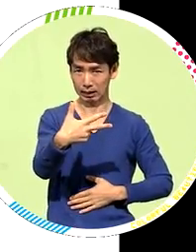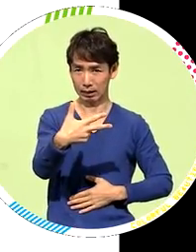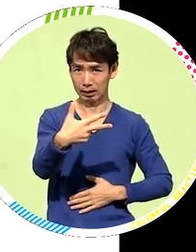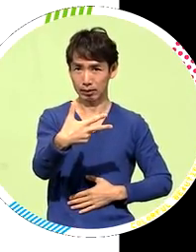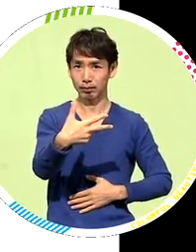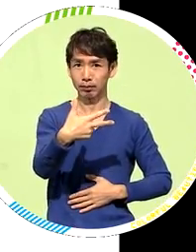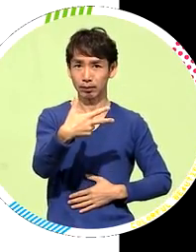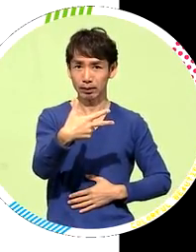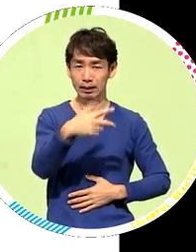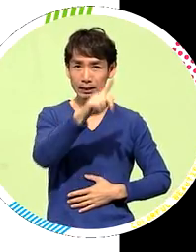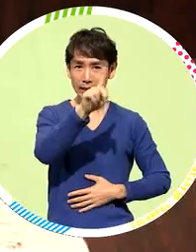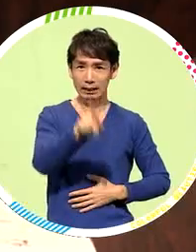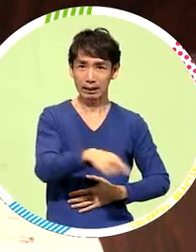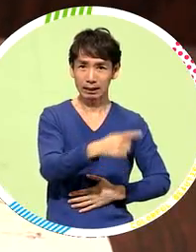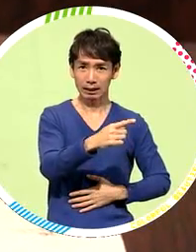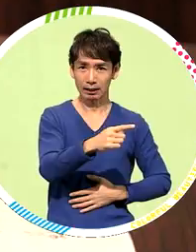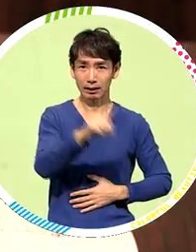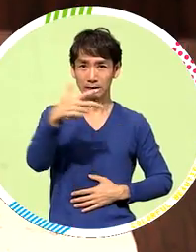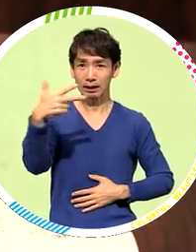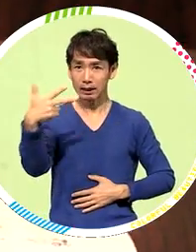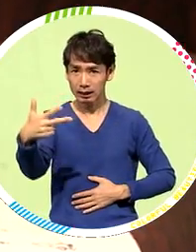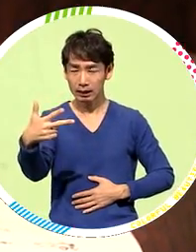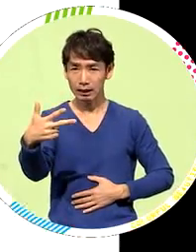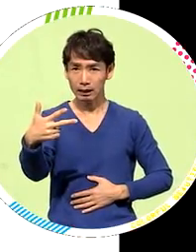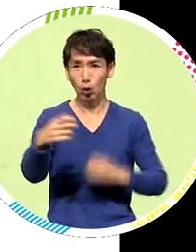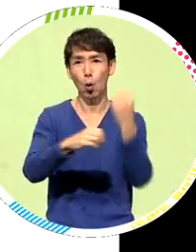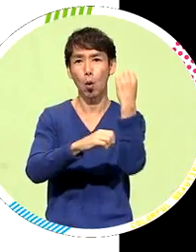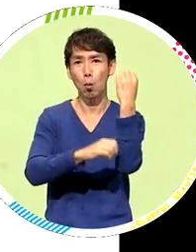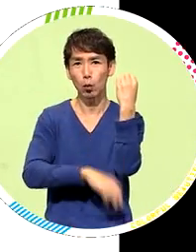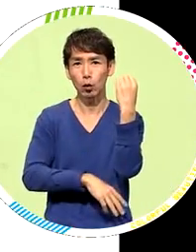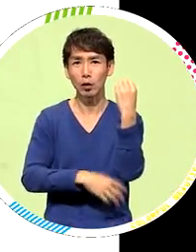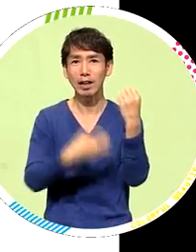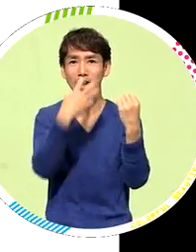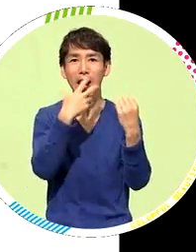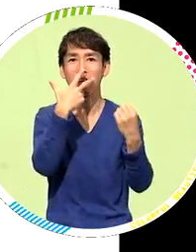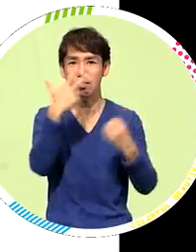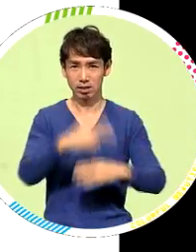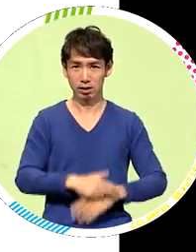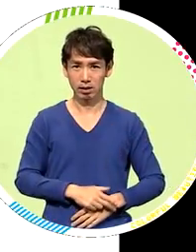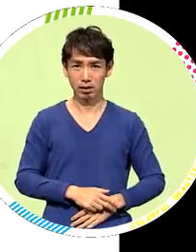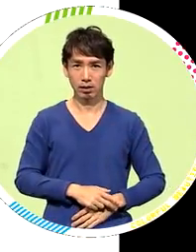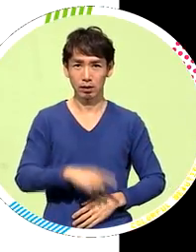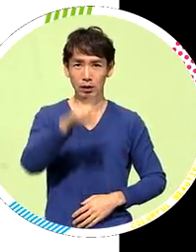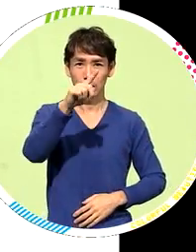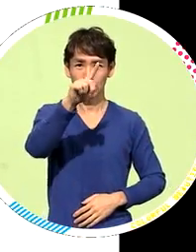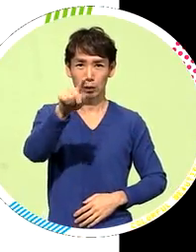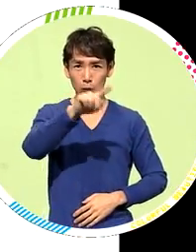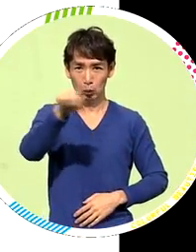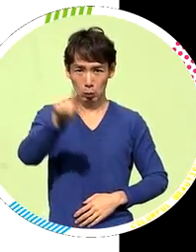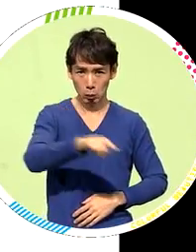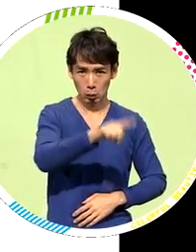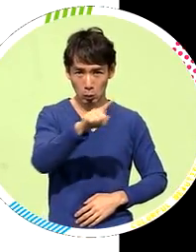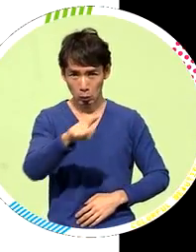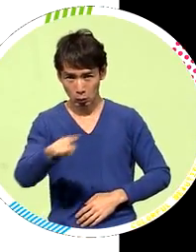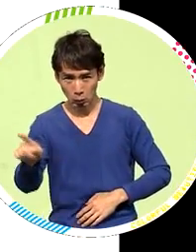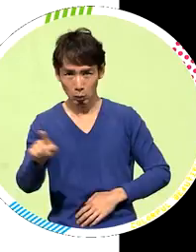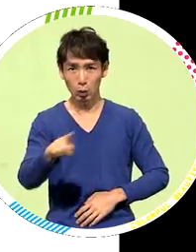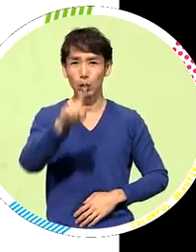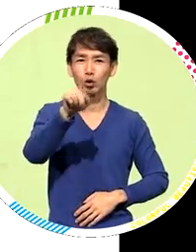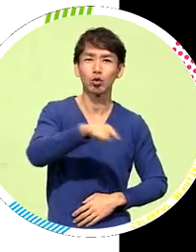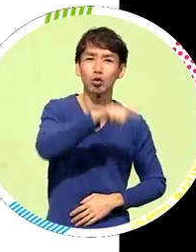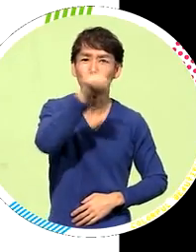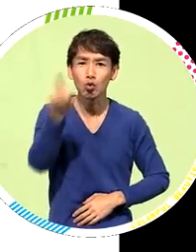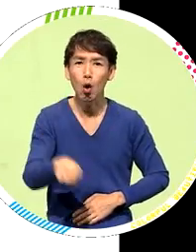ひらがなのし方からの師の元になった感じですのというしーいー新人